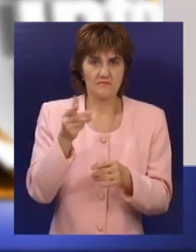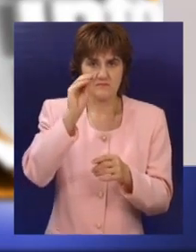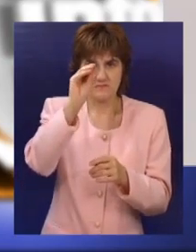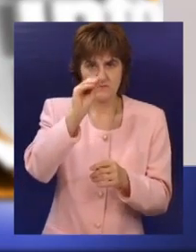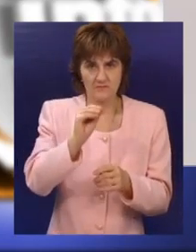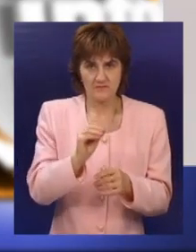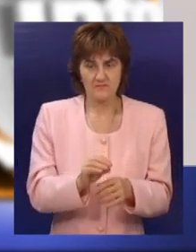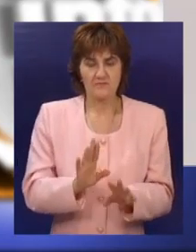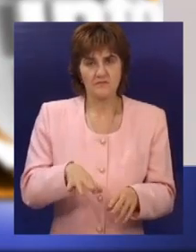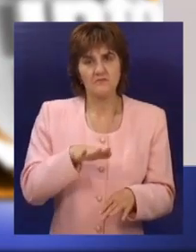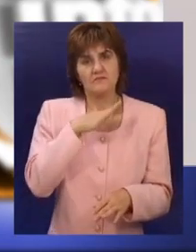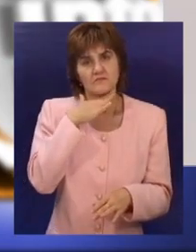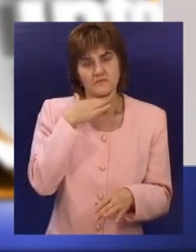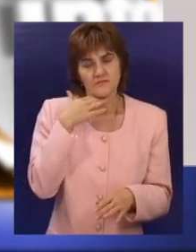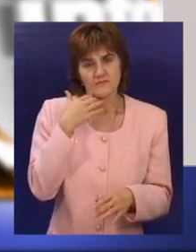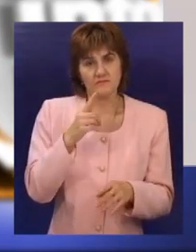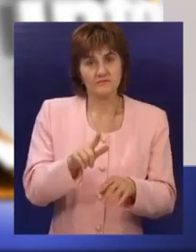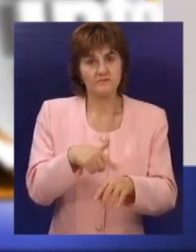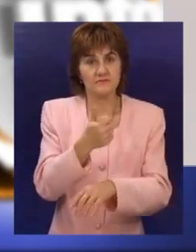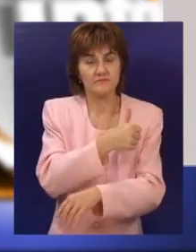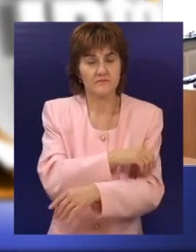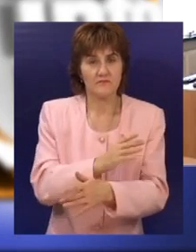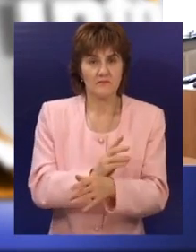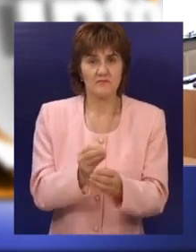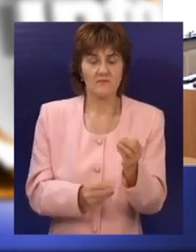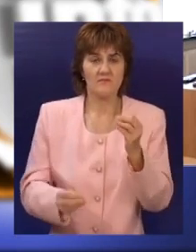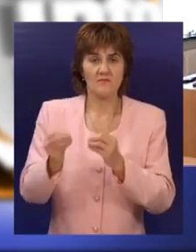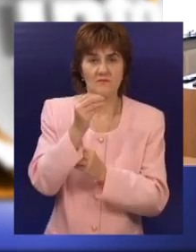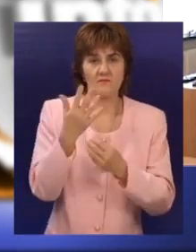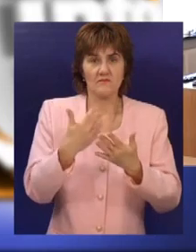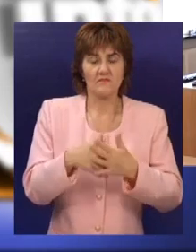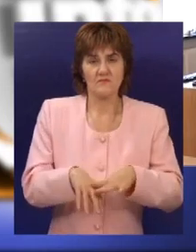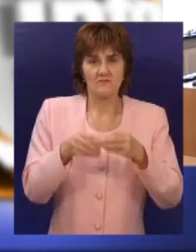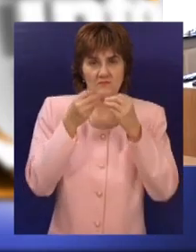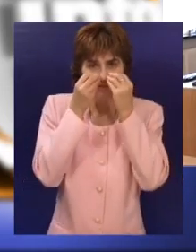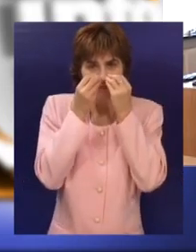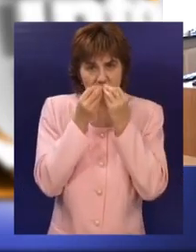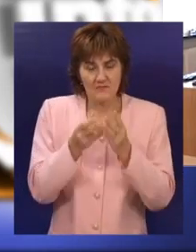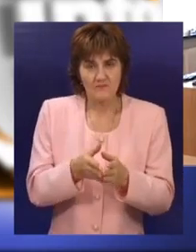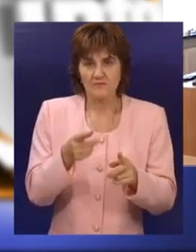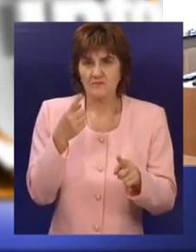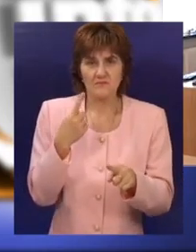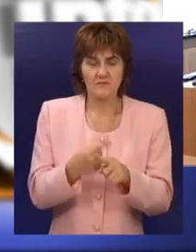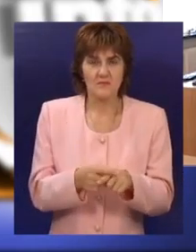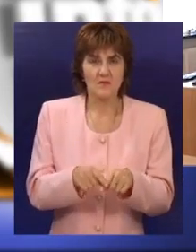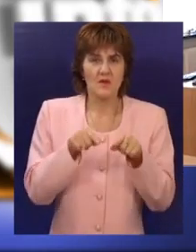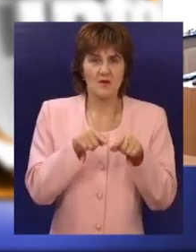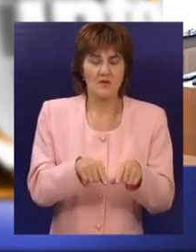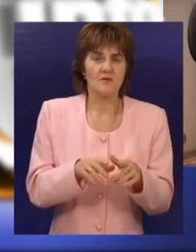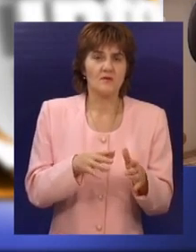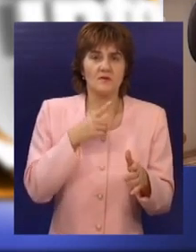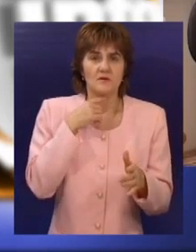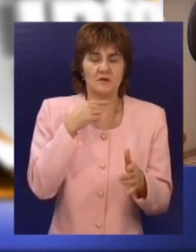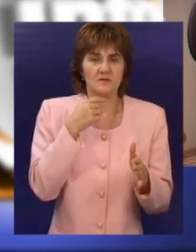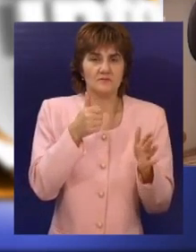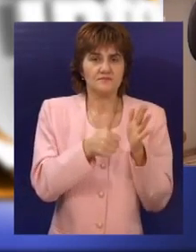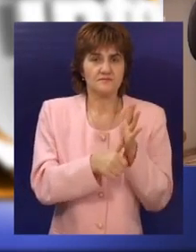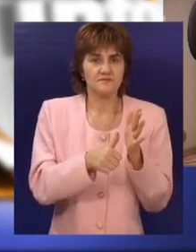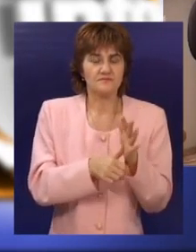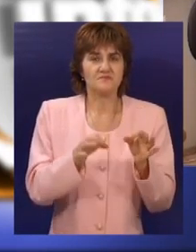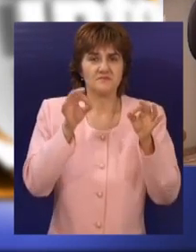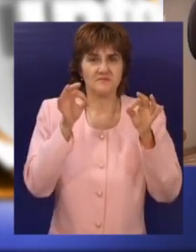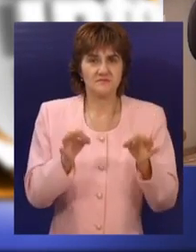preduzeća koja odlaze u automatski stečaj će sljedeće godine biti još veća, pošto je zakonom utvrđeno da će se na pomenutoj listi Narodne banke naći